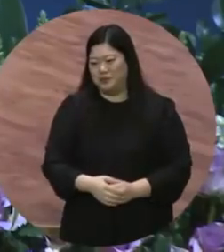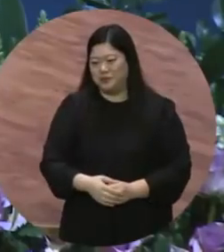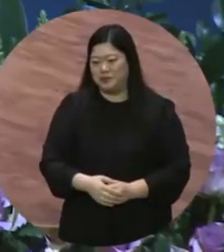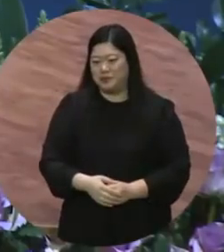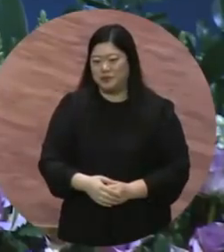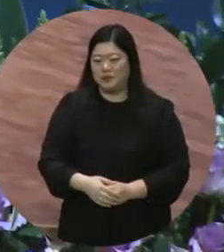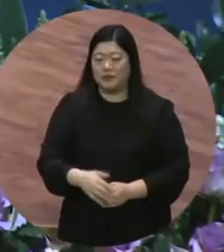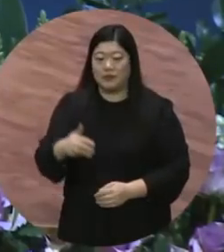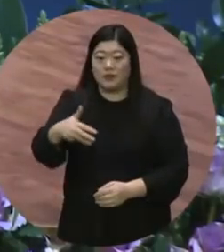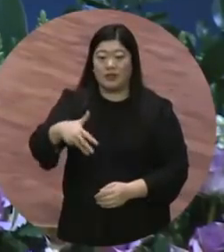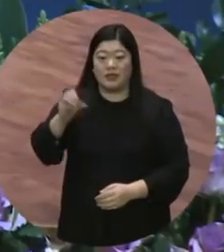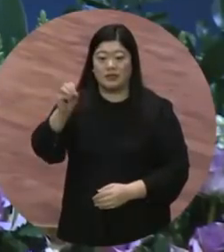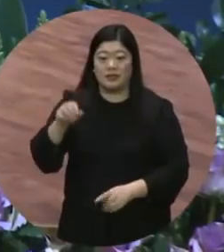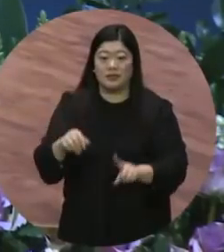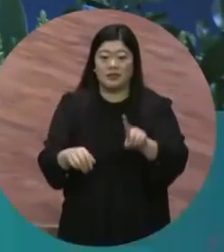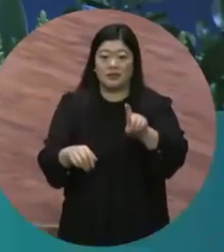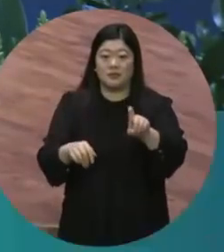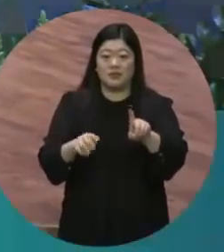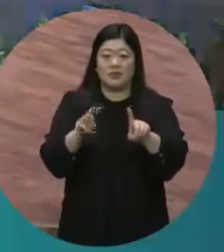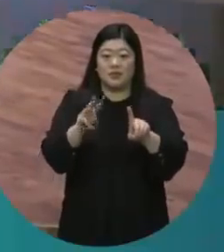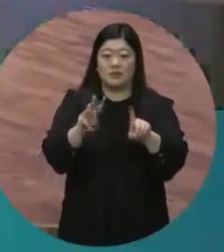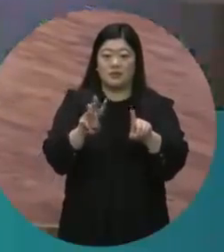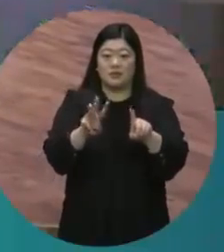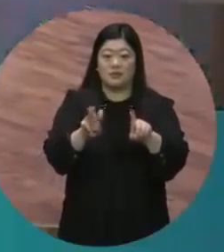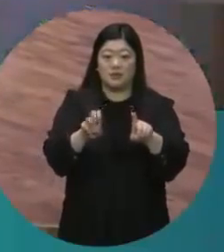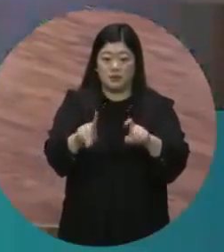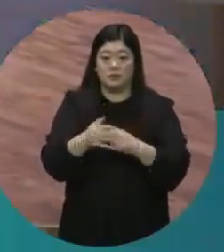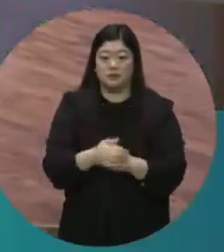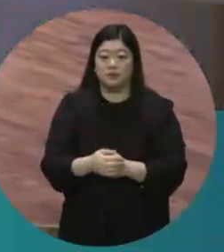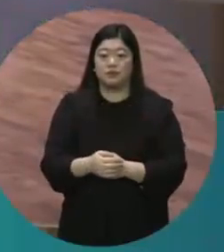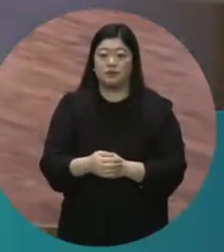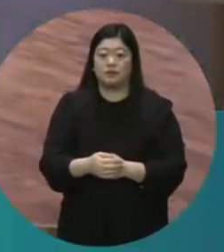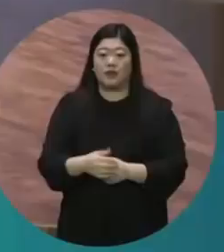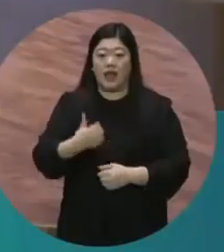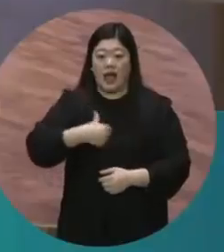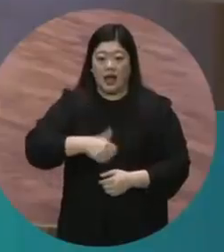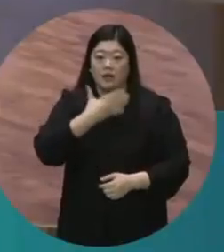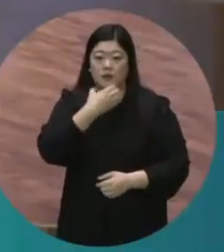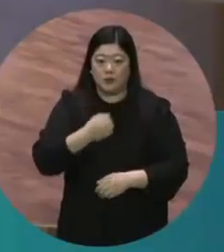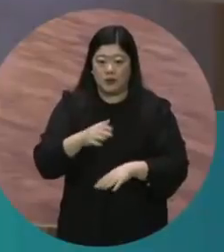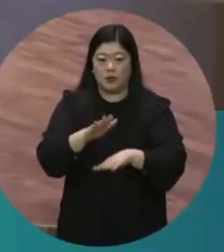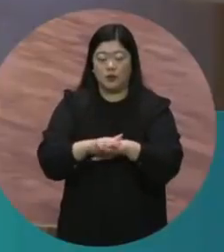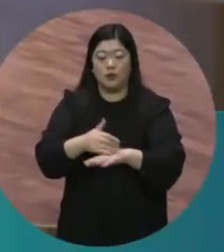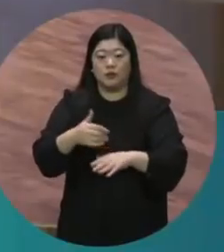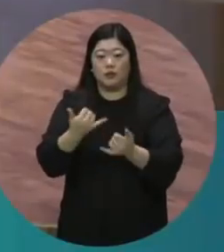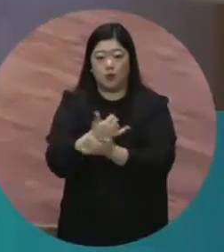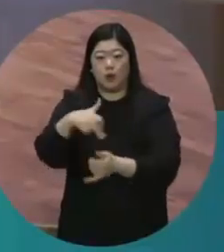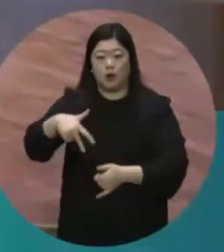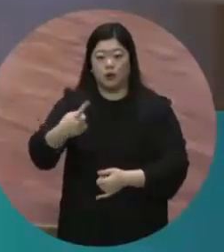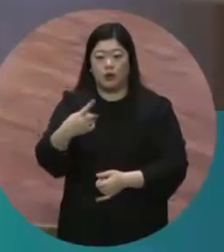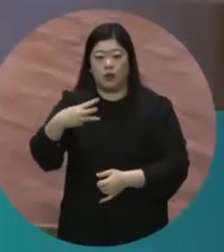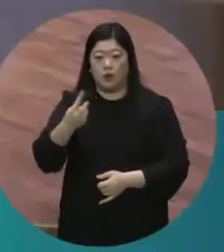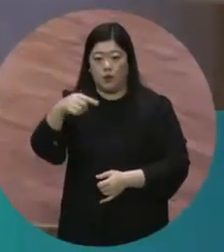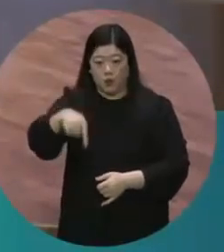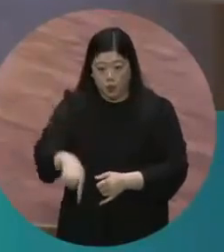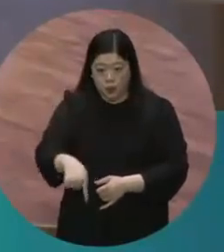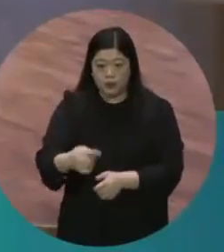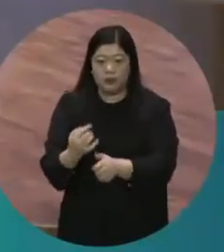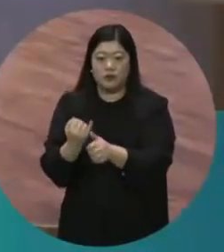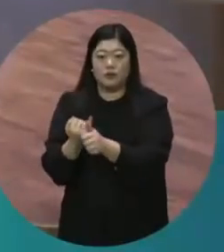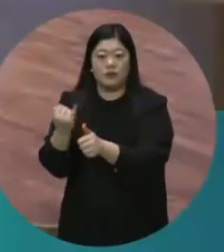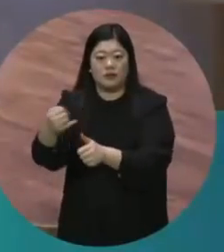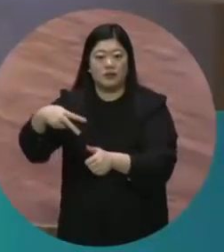31절 32절을 보겠습니다. 테라가 그 아들 아브라함과 하란의 아들인 그의 손자 롯과 그의 며느리 아브라함의 아내 사례를